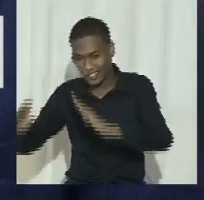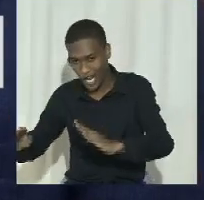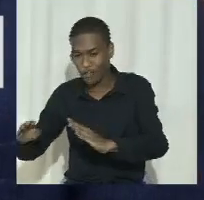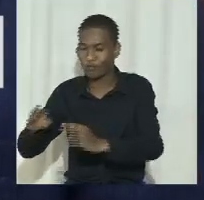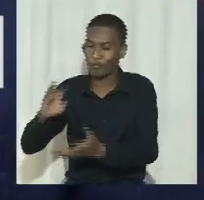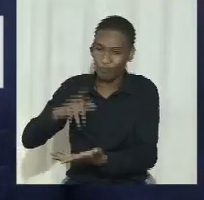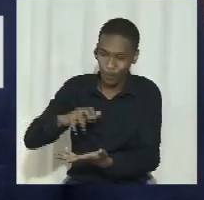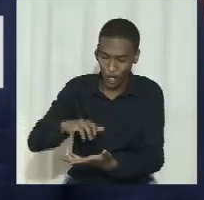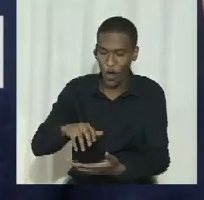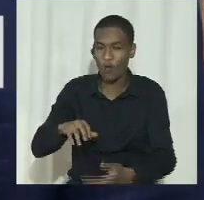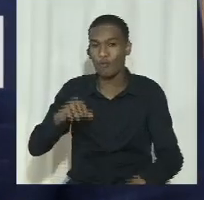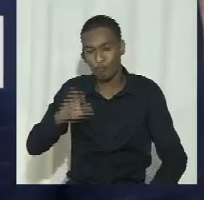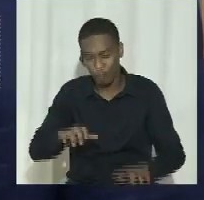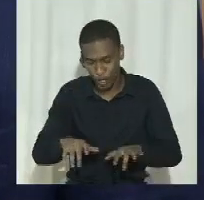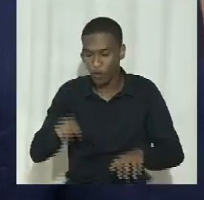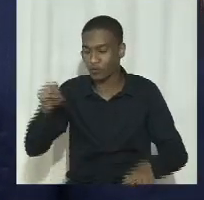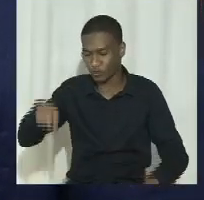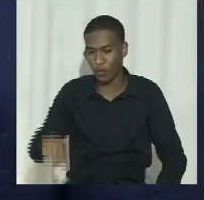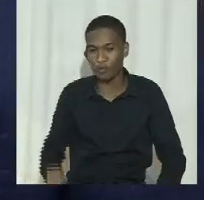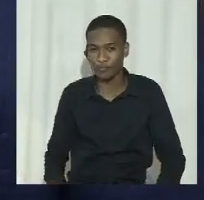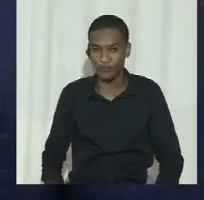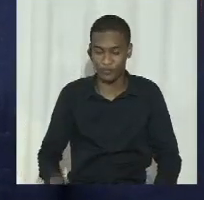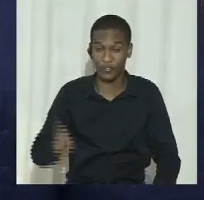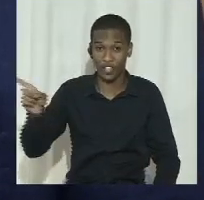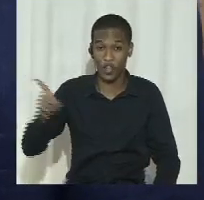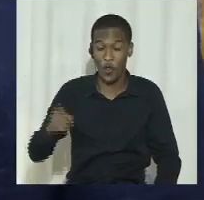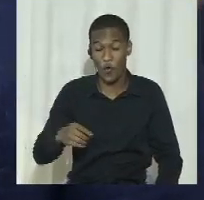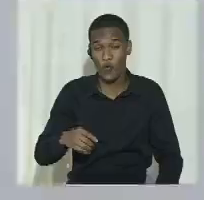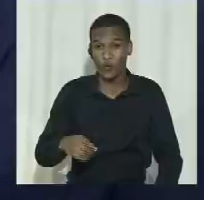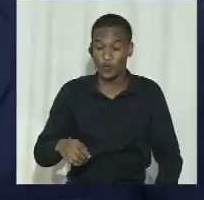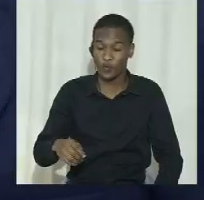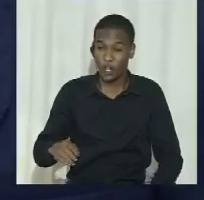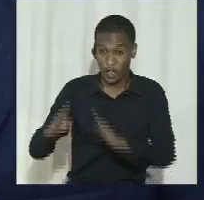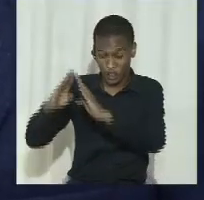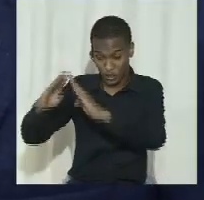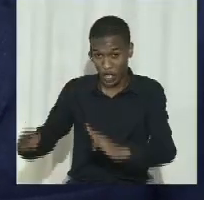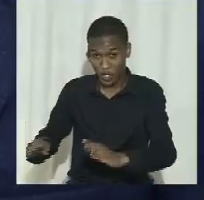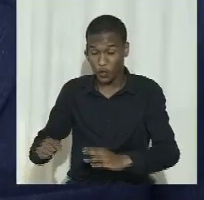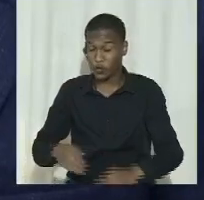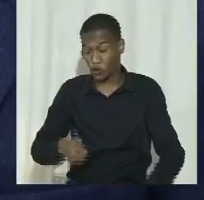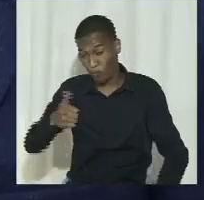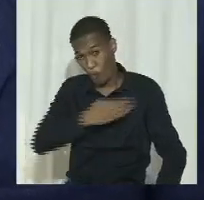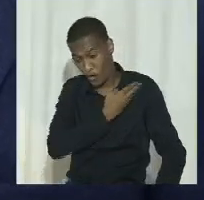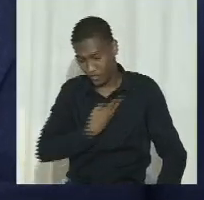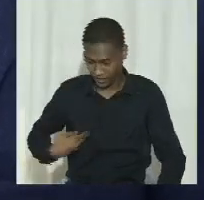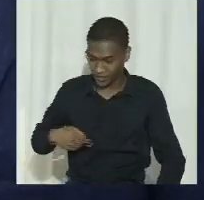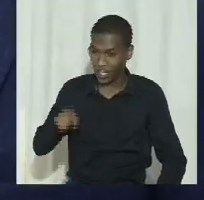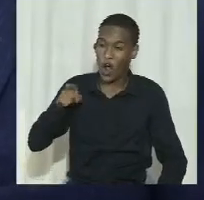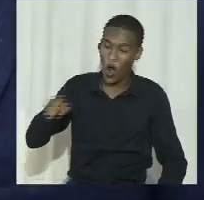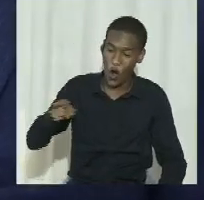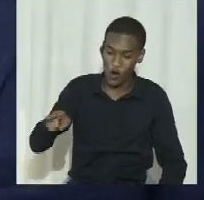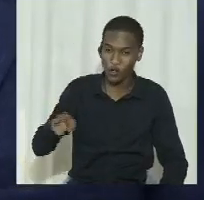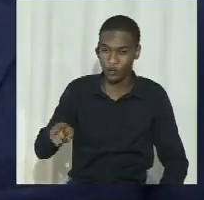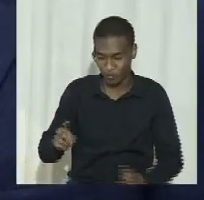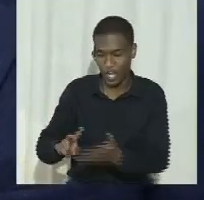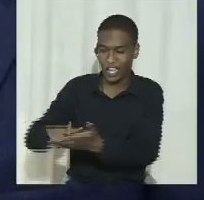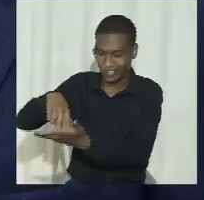de polisy a manerana ny distrika dia 70. Efa nanomboka moa izy ireo tamin'ny